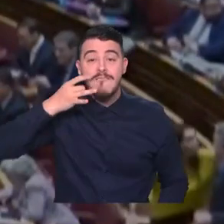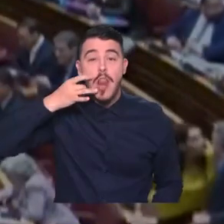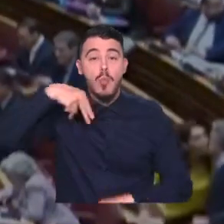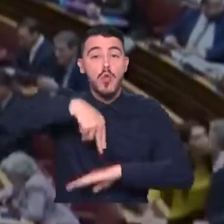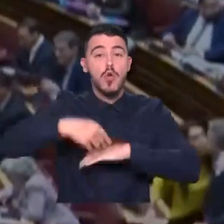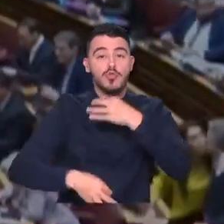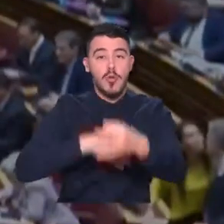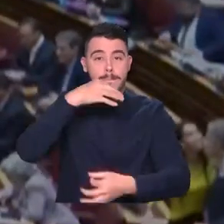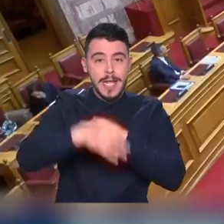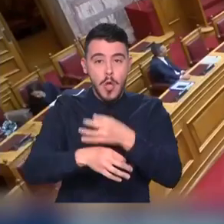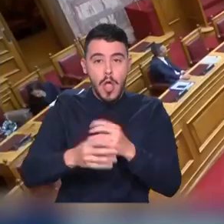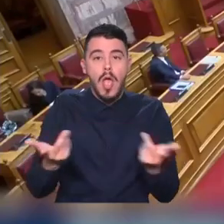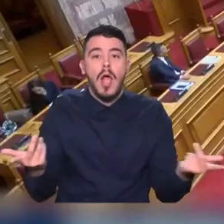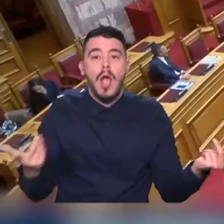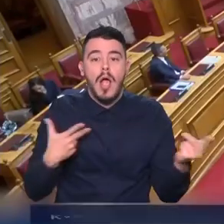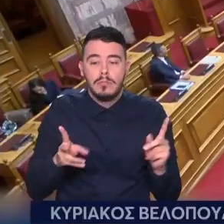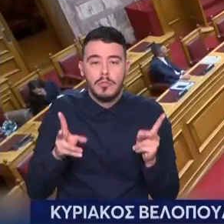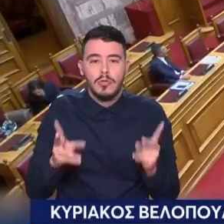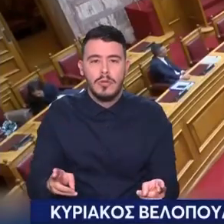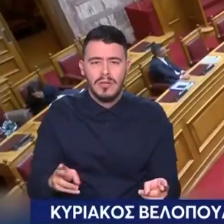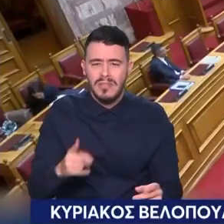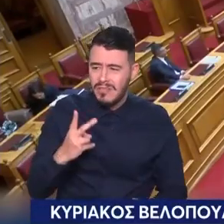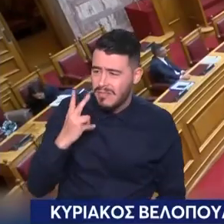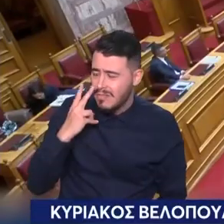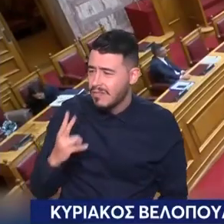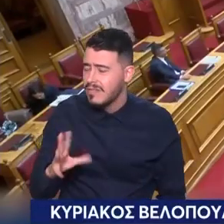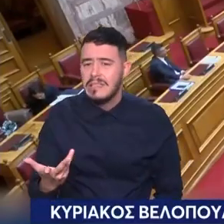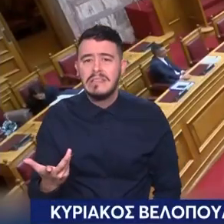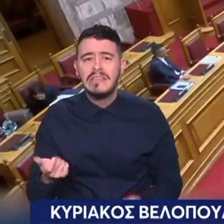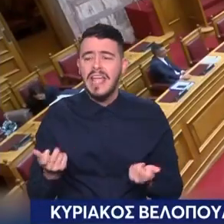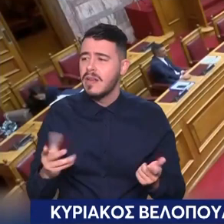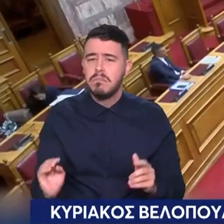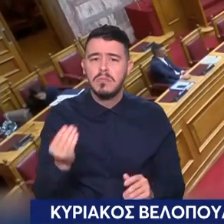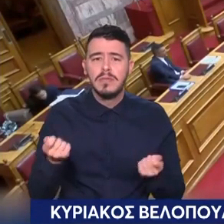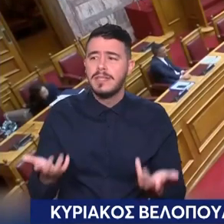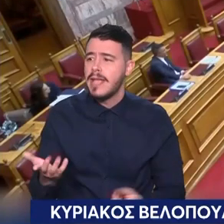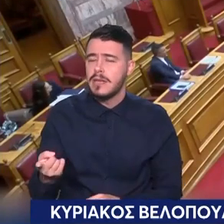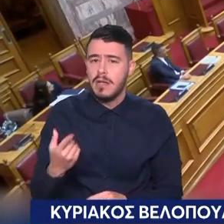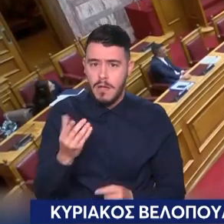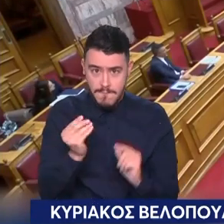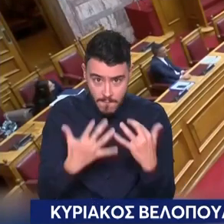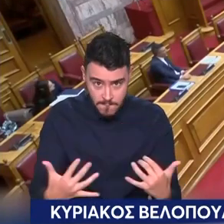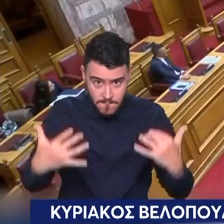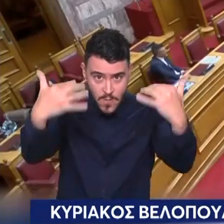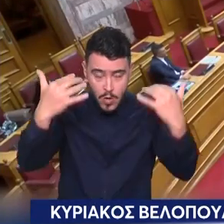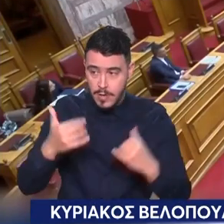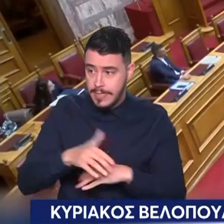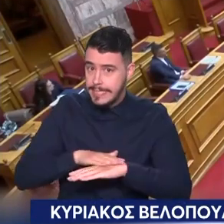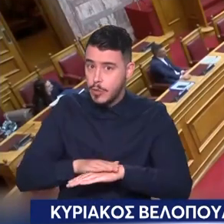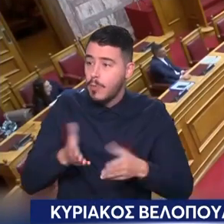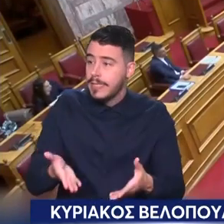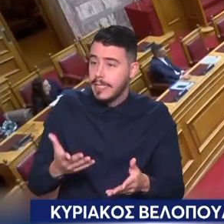να τον αναγκάζουν να διακόψει. Μου κάνει νοήματα και κινήσεις περίεργες. Αυτό είναι κοινοβούλιο. Δεν θα το κάνουμε τραμπούκα εδώ